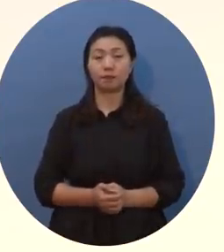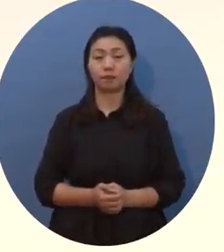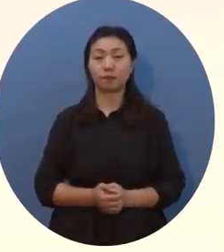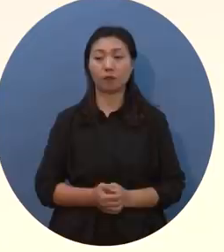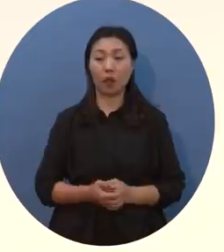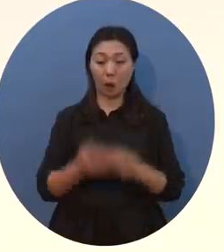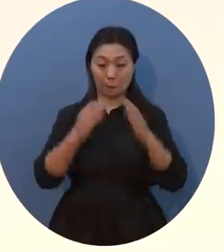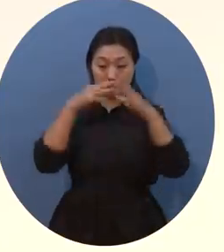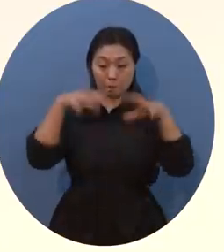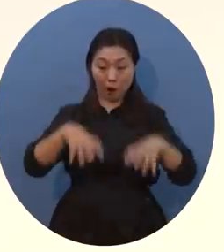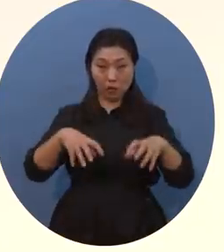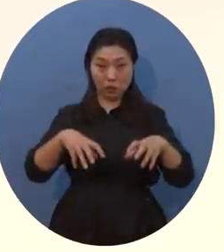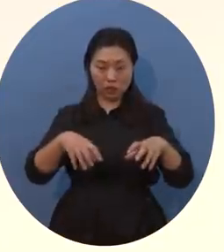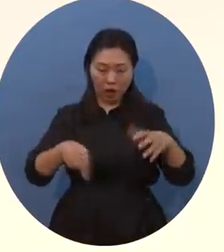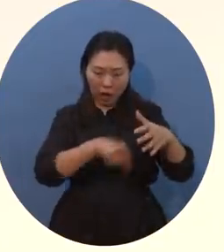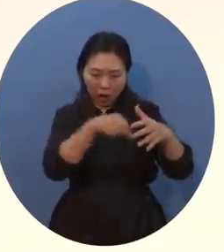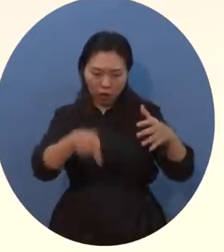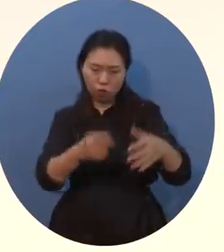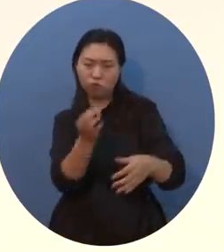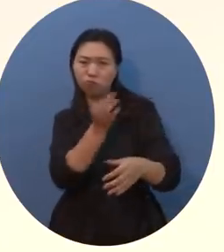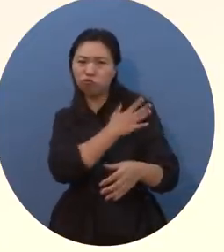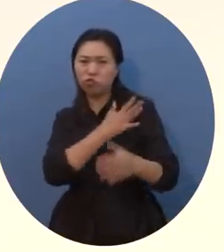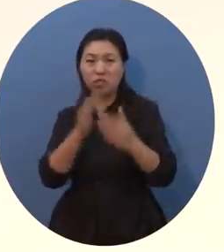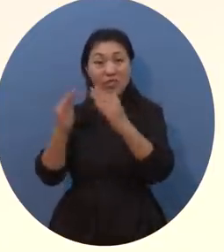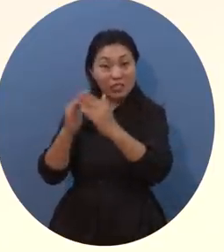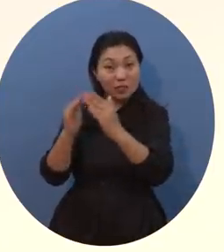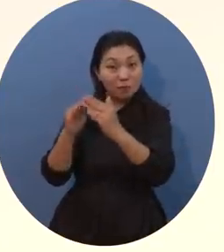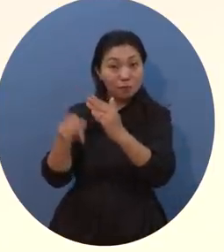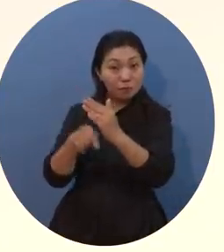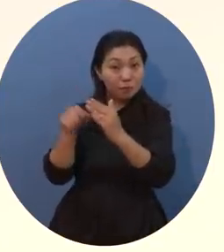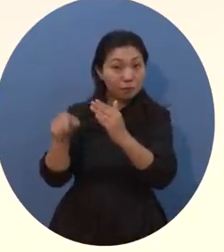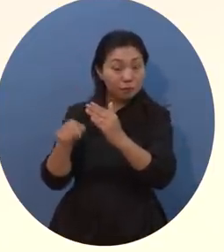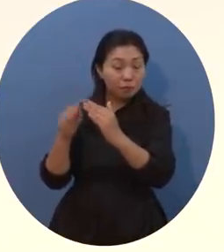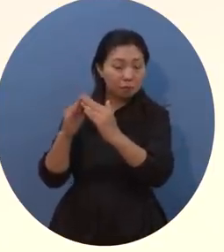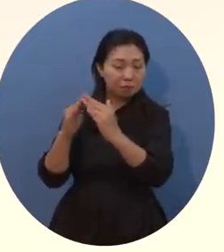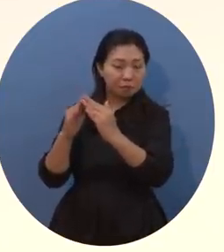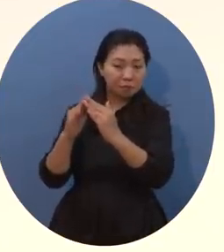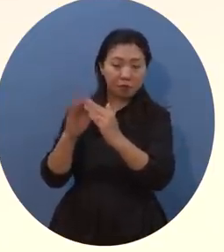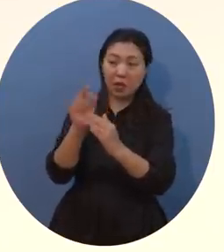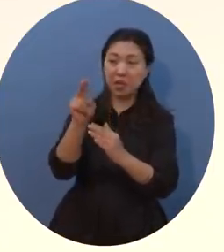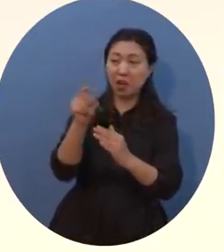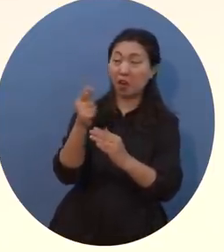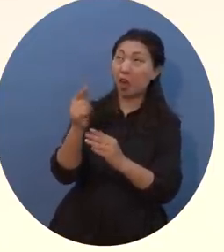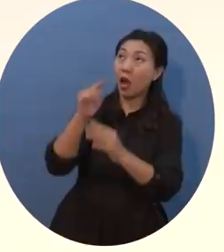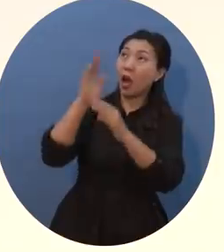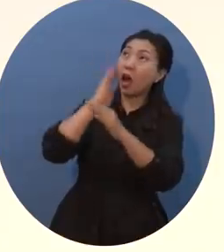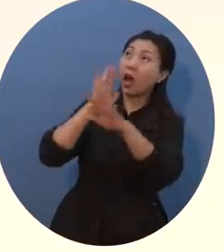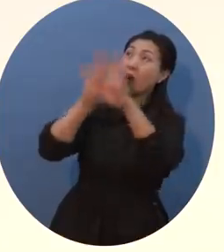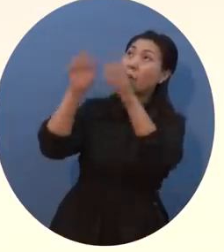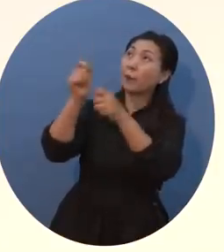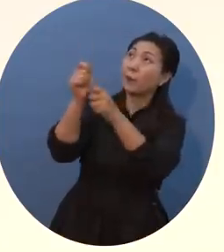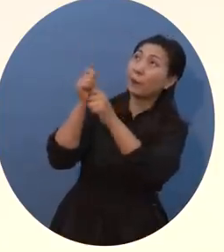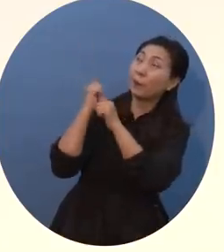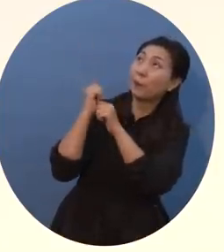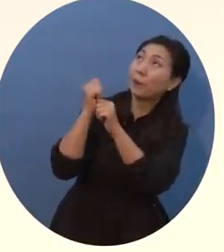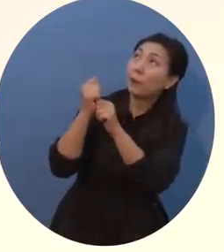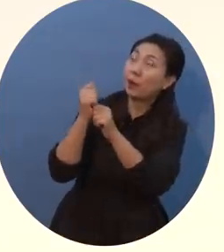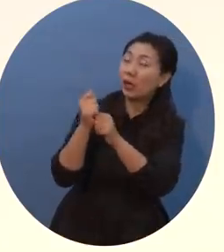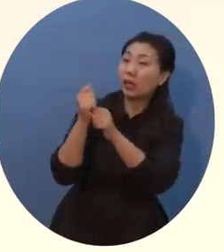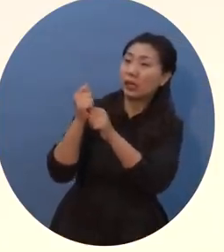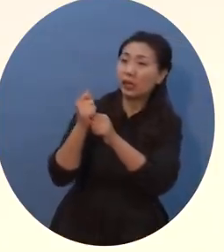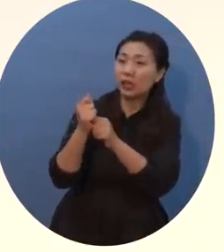그러면 이제 마을에서도 부잣집에서는 그 연이나 장난감을